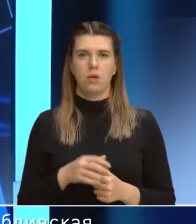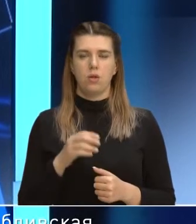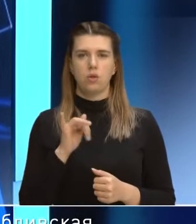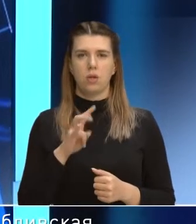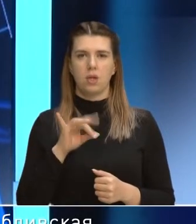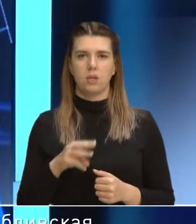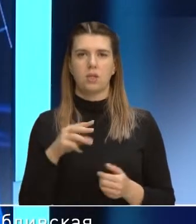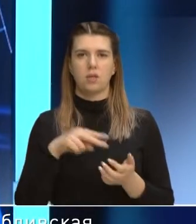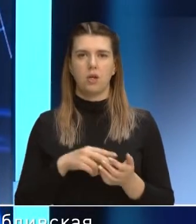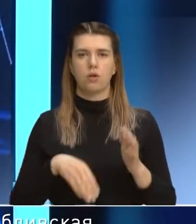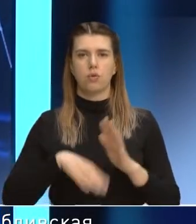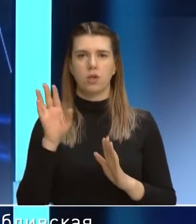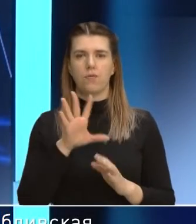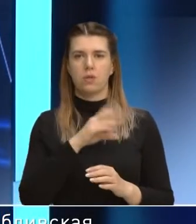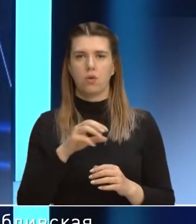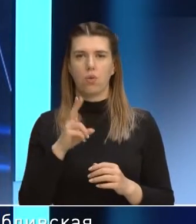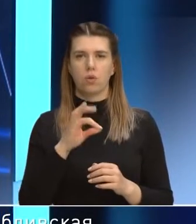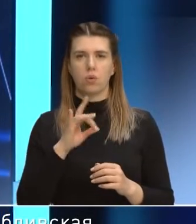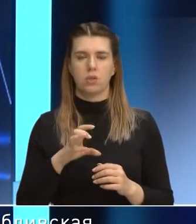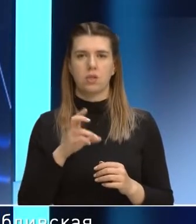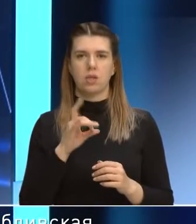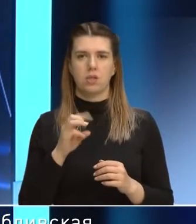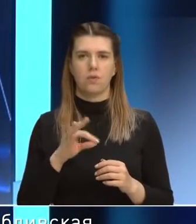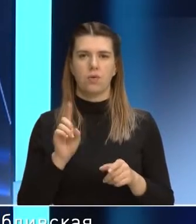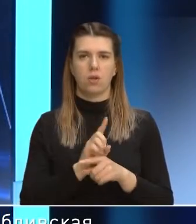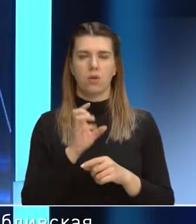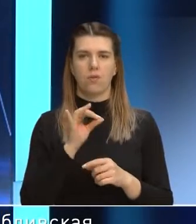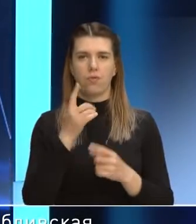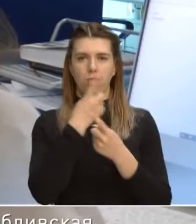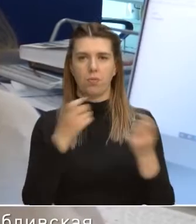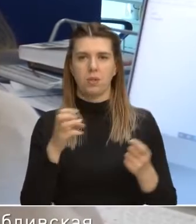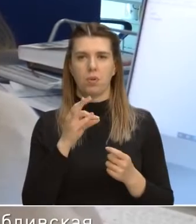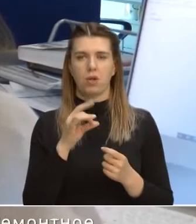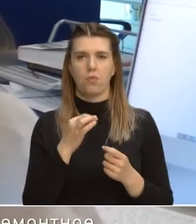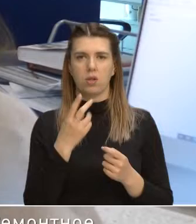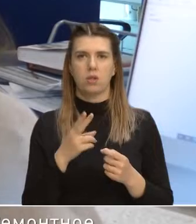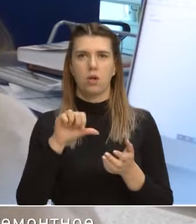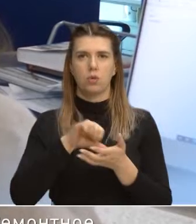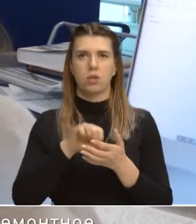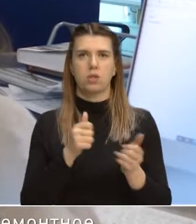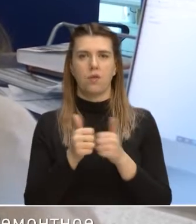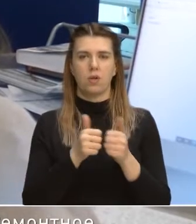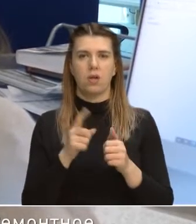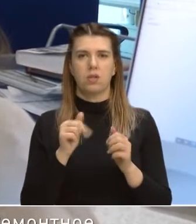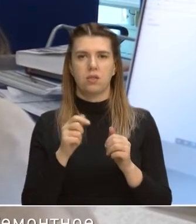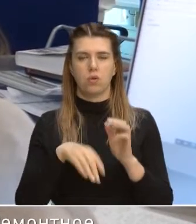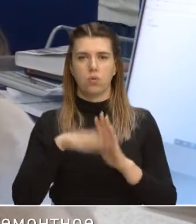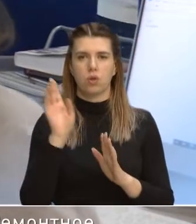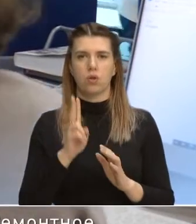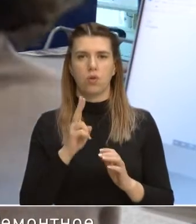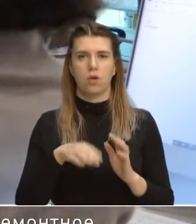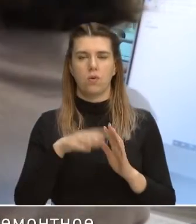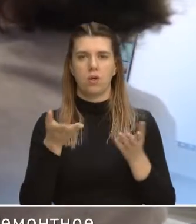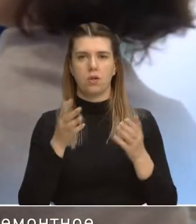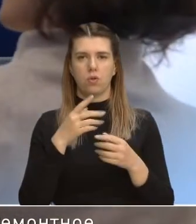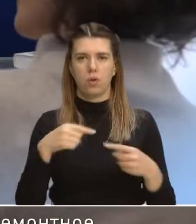Донские журналисты стали лучшими во всероссийском конкурсе средств массовой информации «Миротворец». Участники соревновались за звание тех, кто